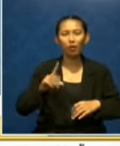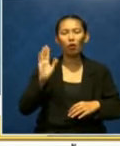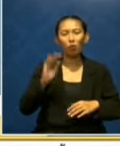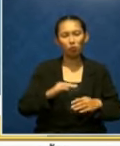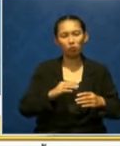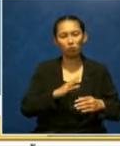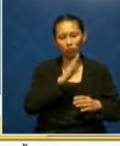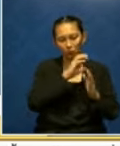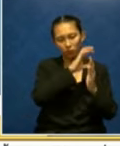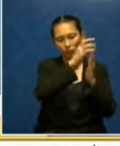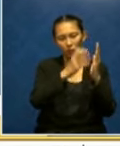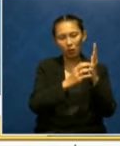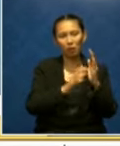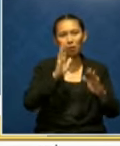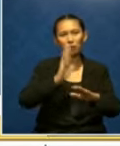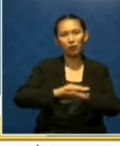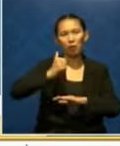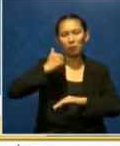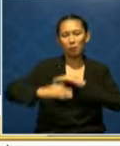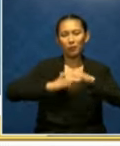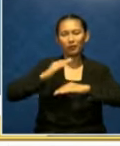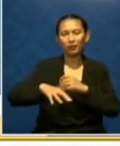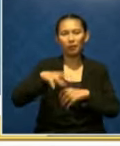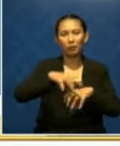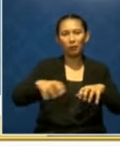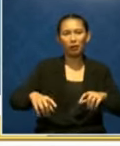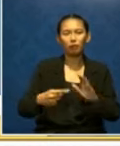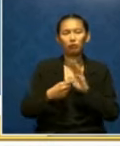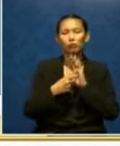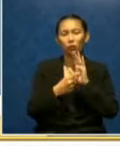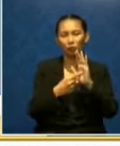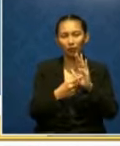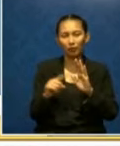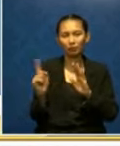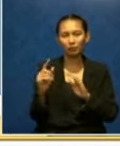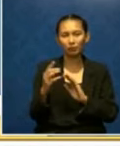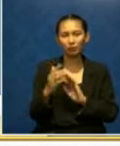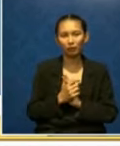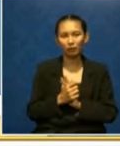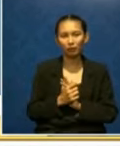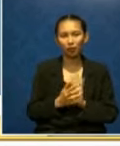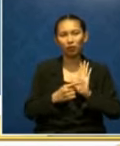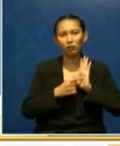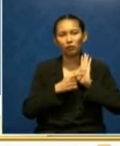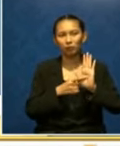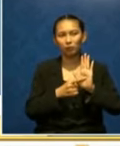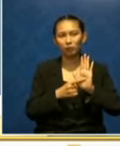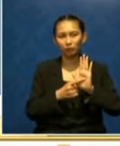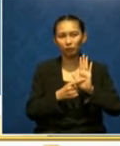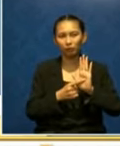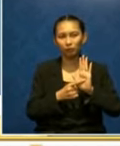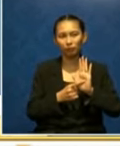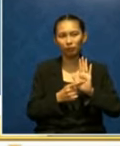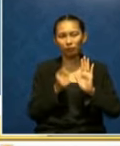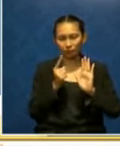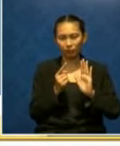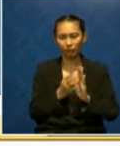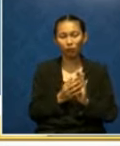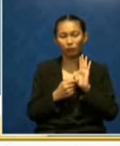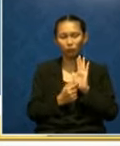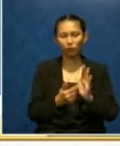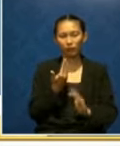ประชากรที่มีศักยภาพในการพัฒนาพื้นที่ไปนะคะยกตัวอย่างนะคะท่านประธานดิฉันอยากจะให้ดูตัวอย่างกรณีนี้นะคะนี่คือหนึ่งในตัว